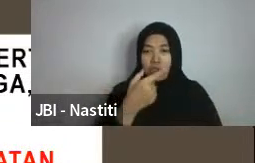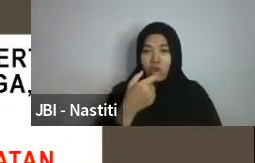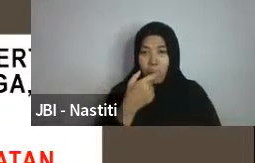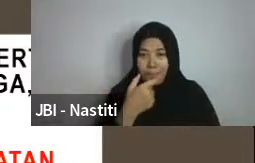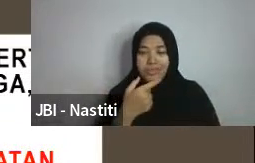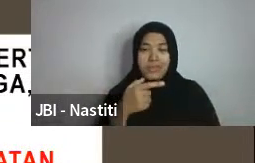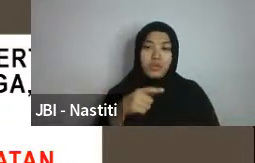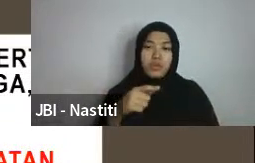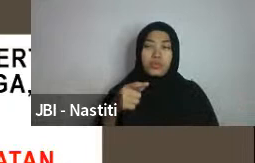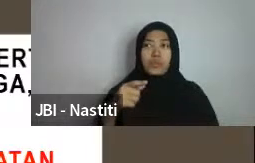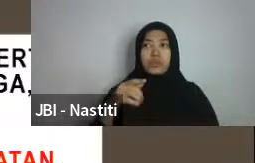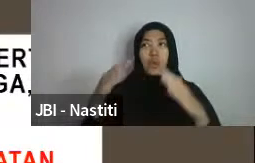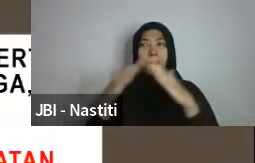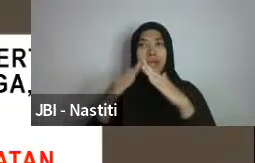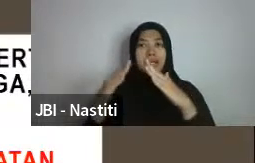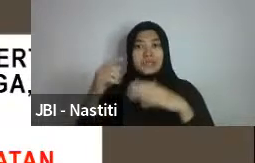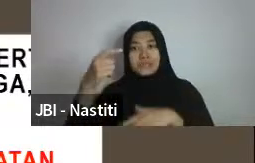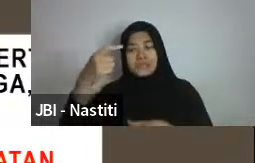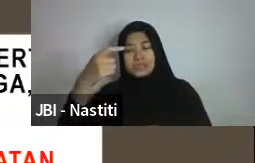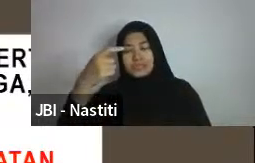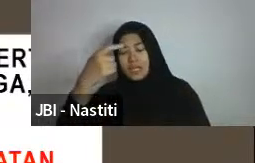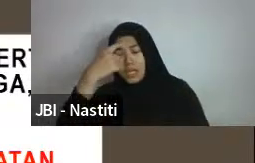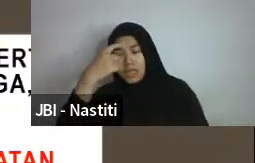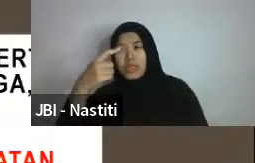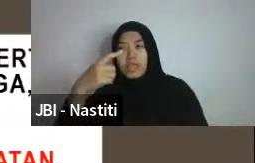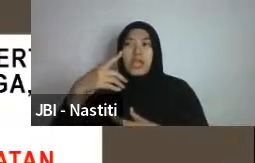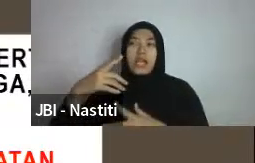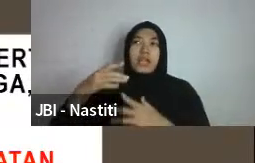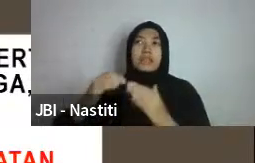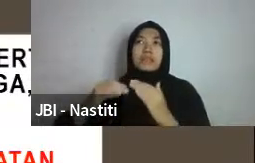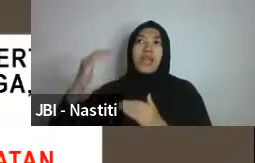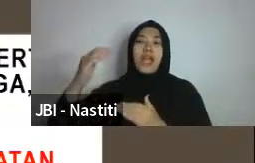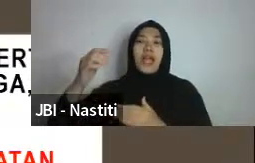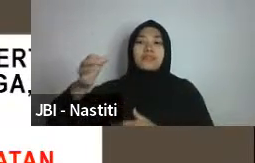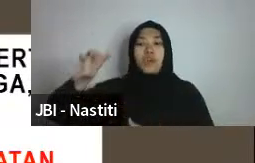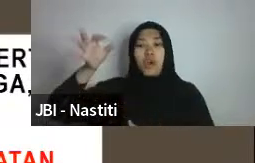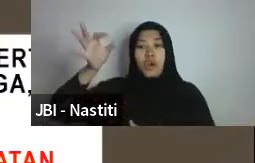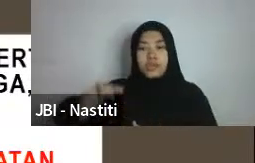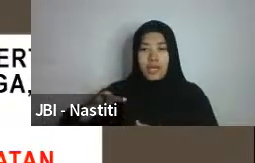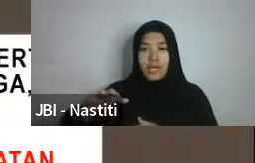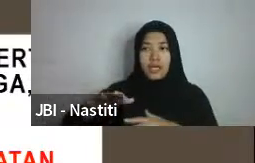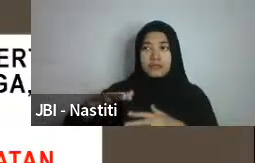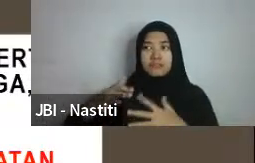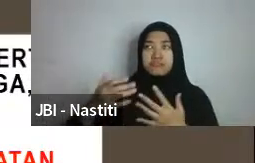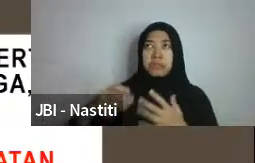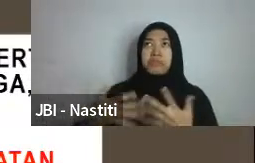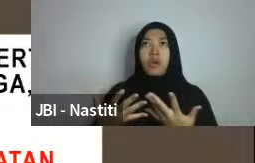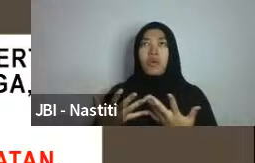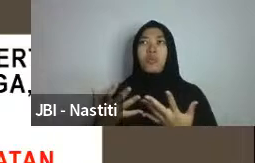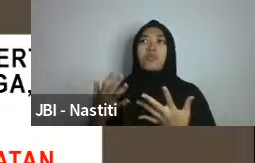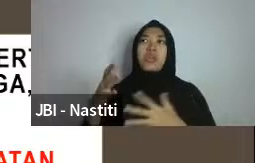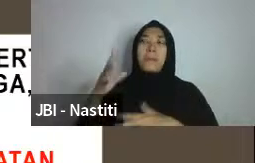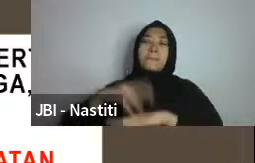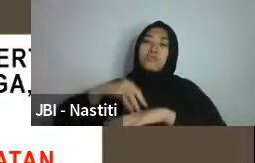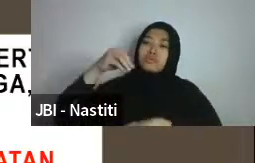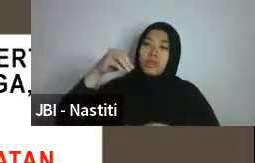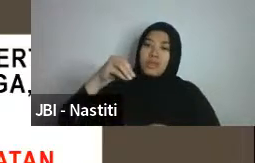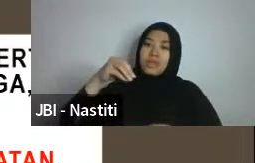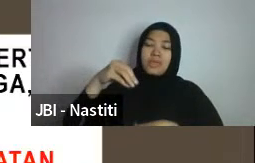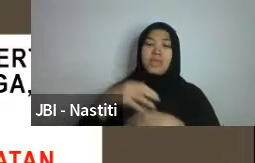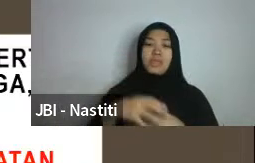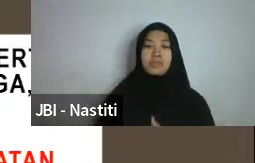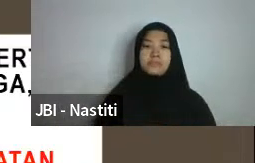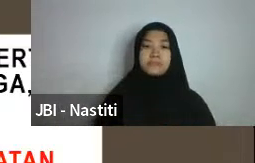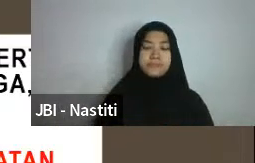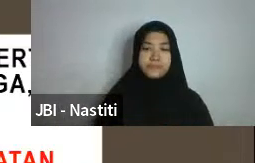Ini dampak dari beberapa obat-obat psikiatrik generasi lama. Kemudian obat-obat psikiatri baru